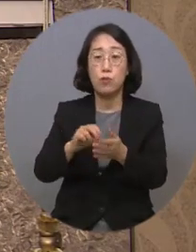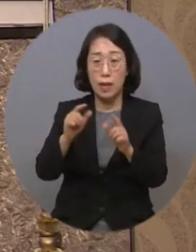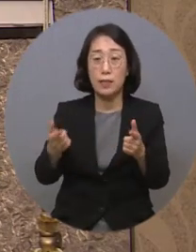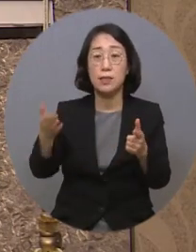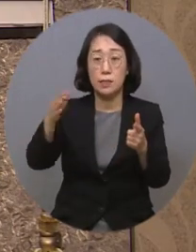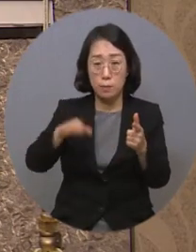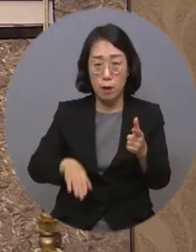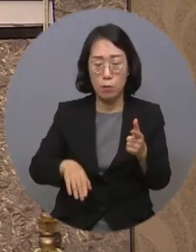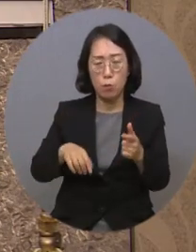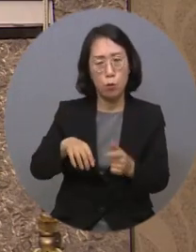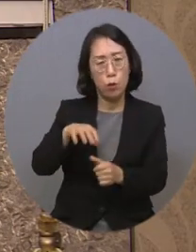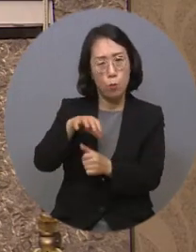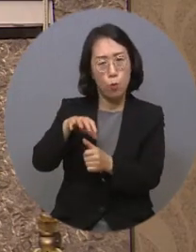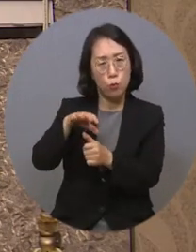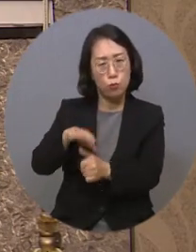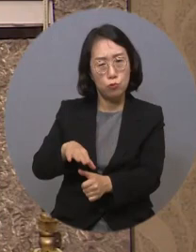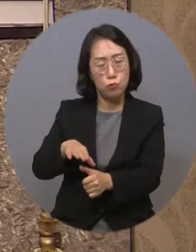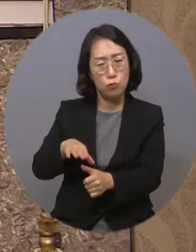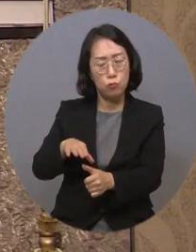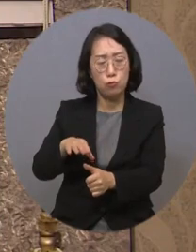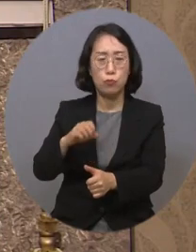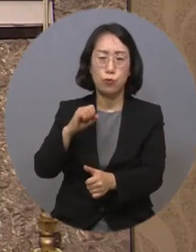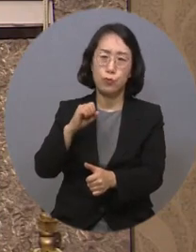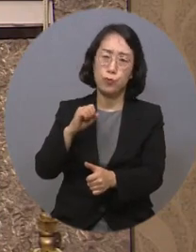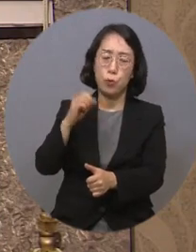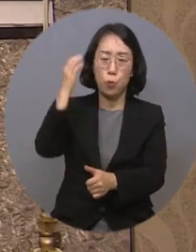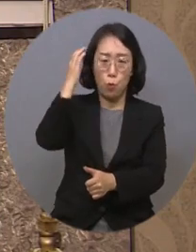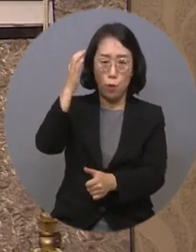네. 그래서 이제 이 친구를